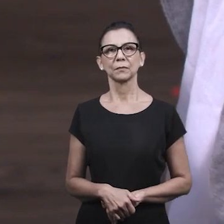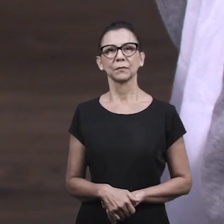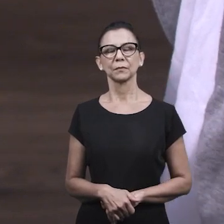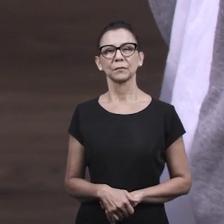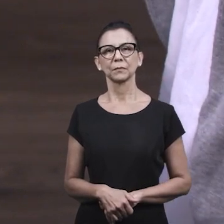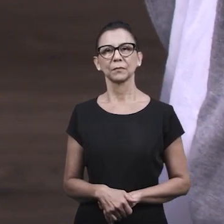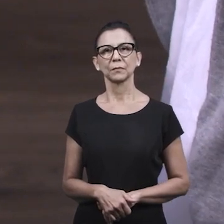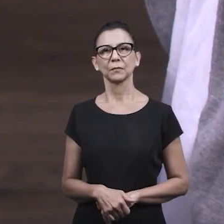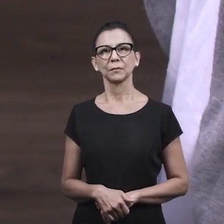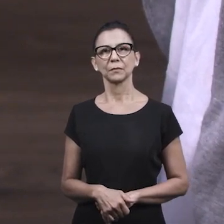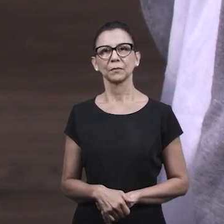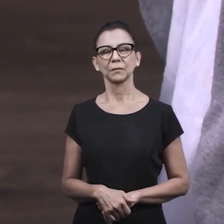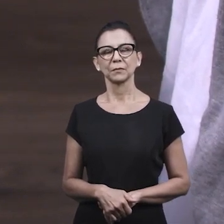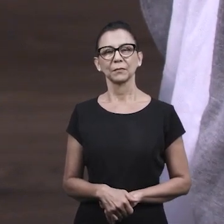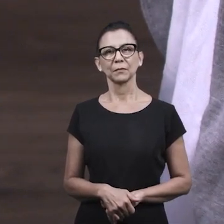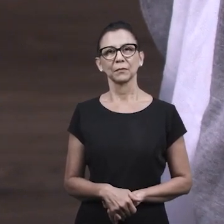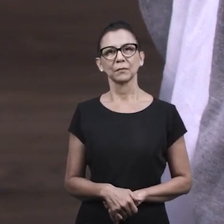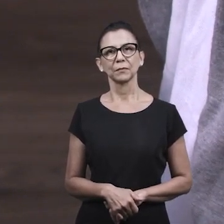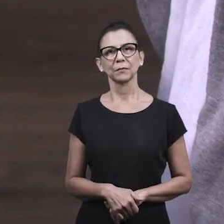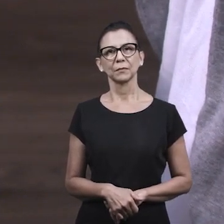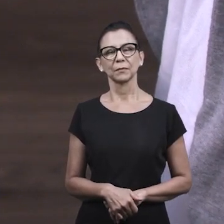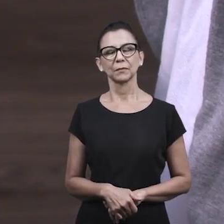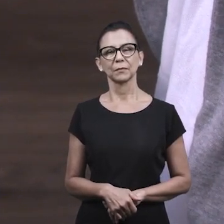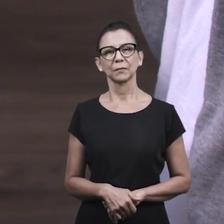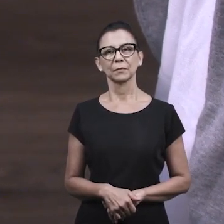On descend,